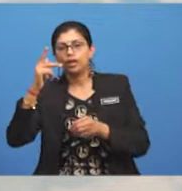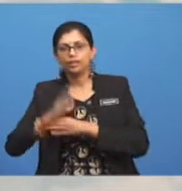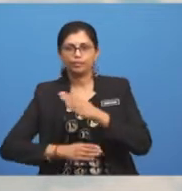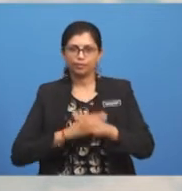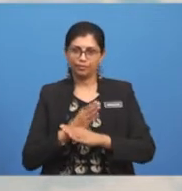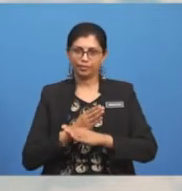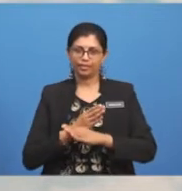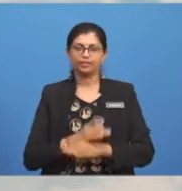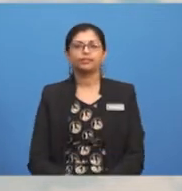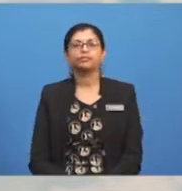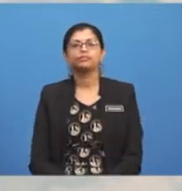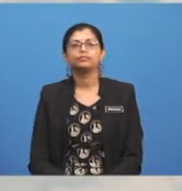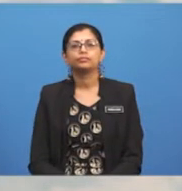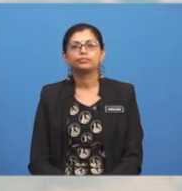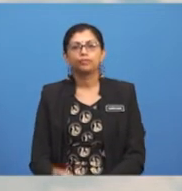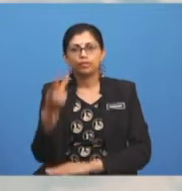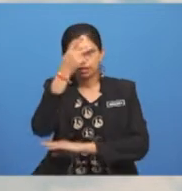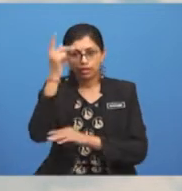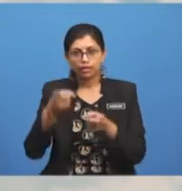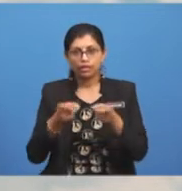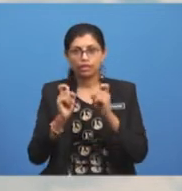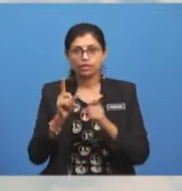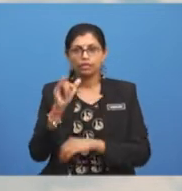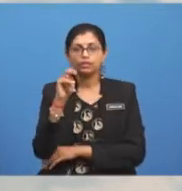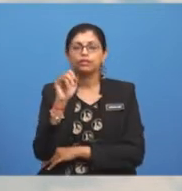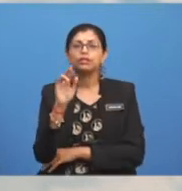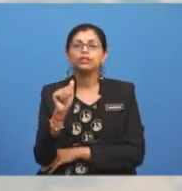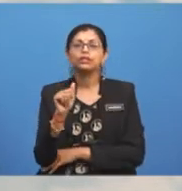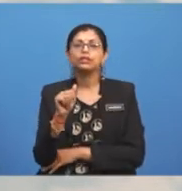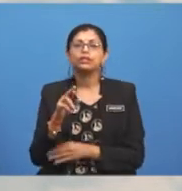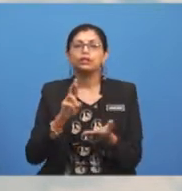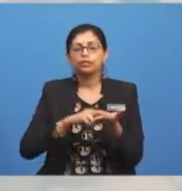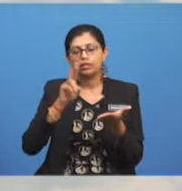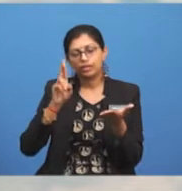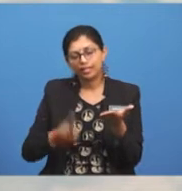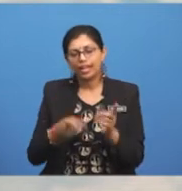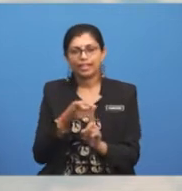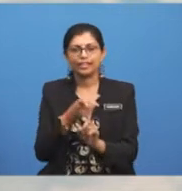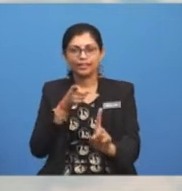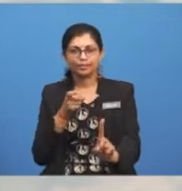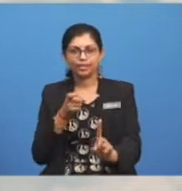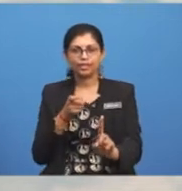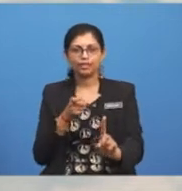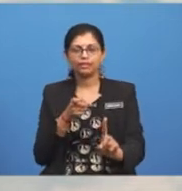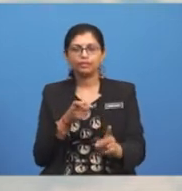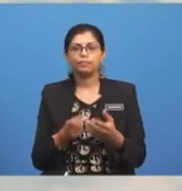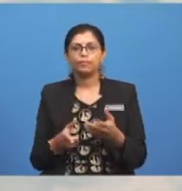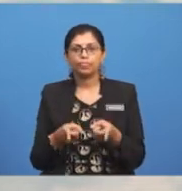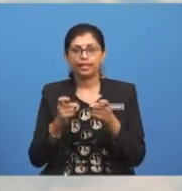ini adalah kerana laju linear kedua-duanya masih rendah daripada hal laju lepas